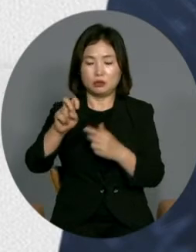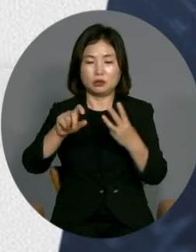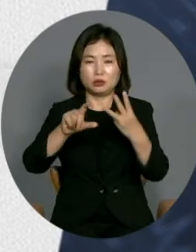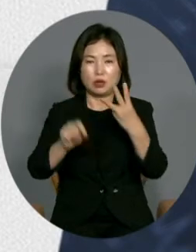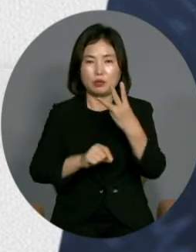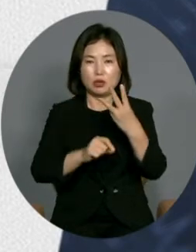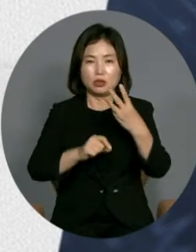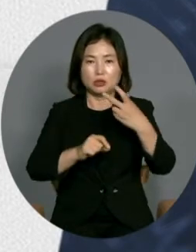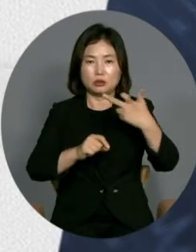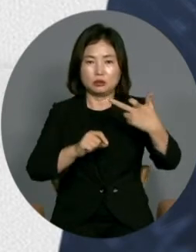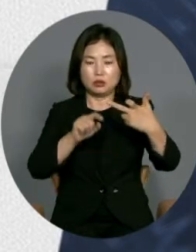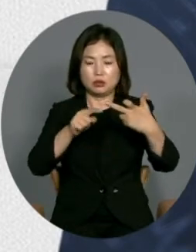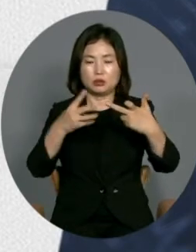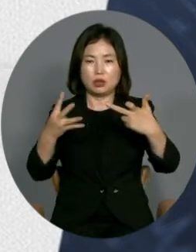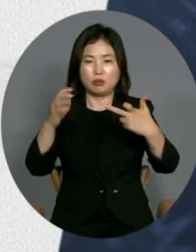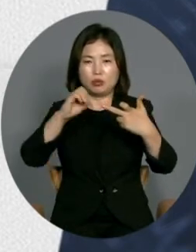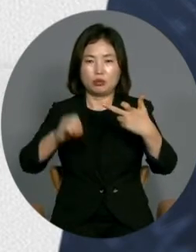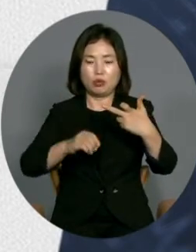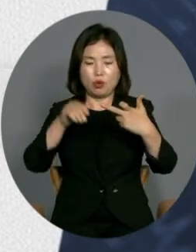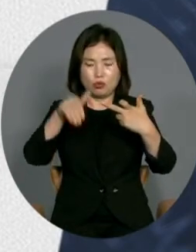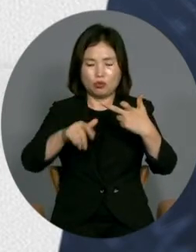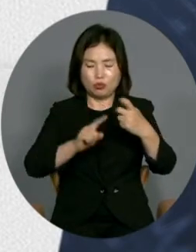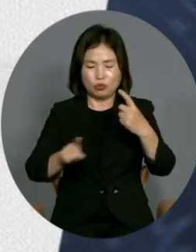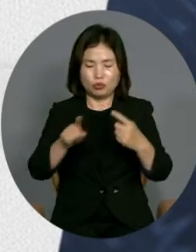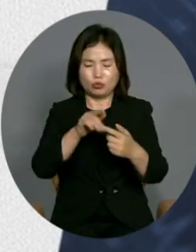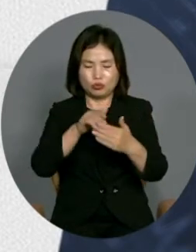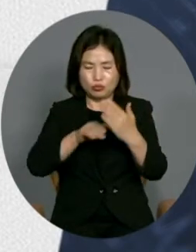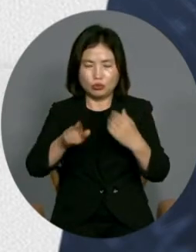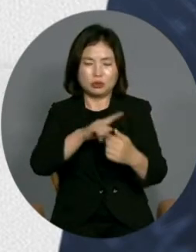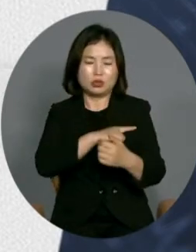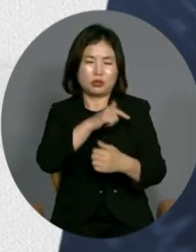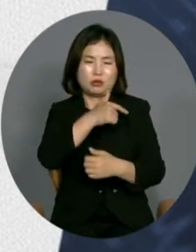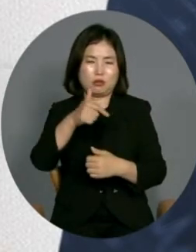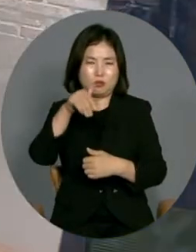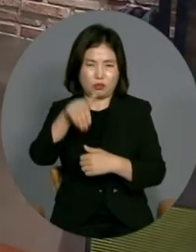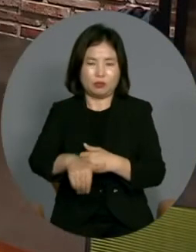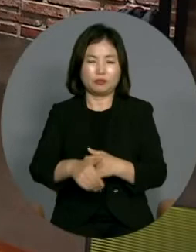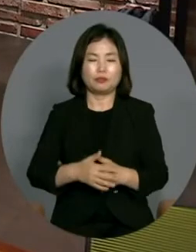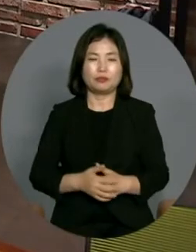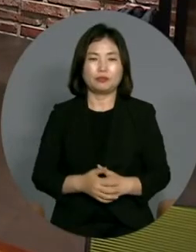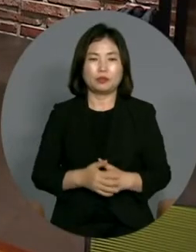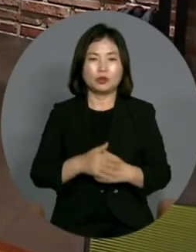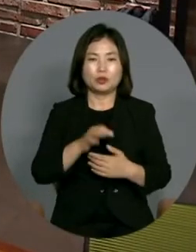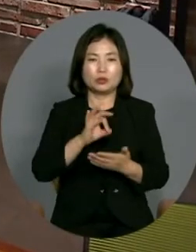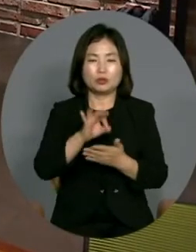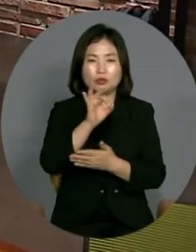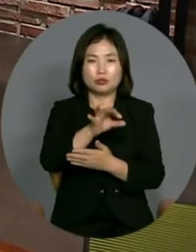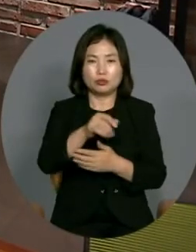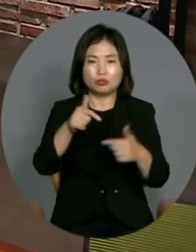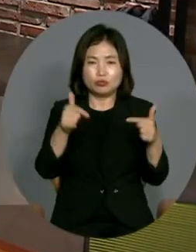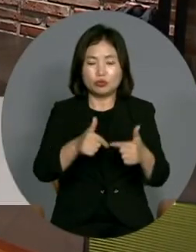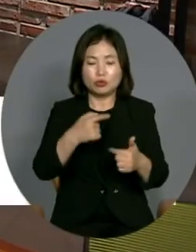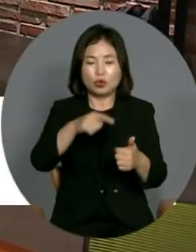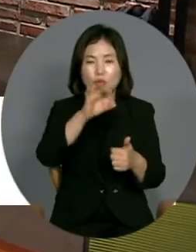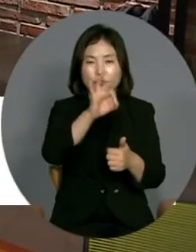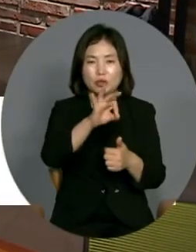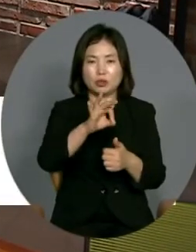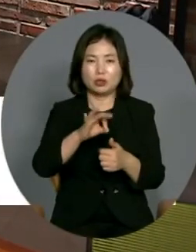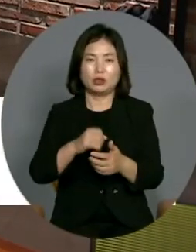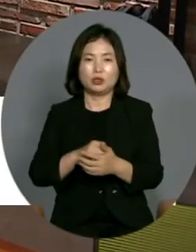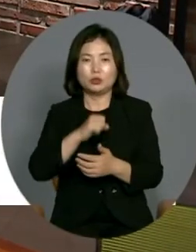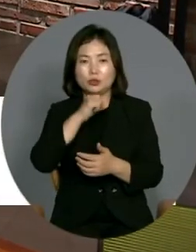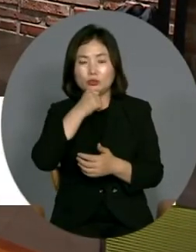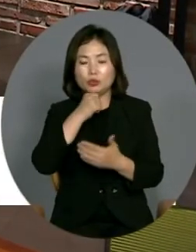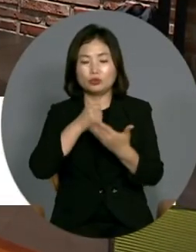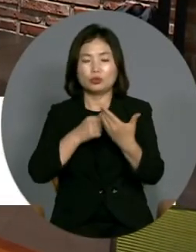3월 17.4포인트 폭락 이후 가장 큰 낙폭입니다. 소비 지출 가운데 교육비 지출 전망